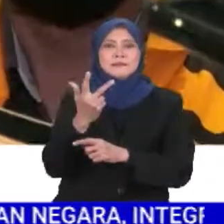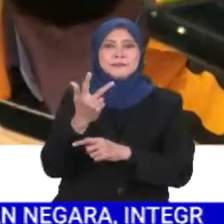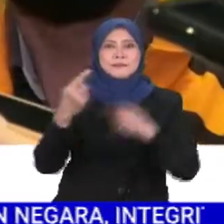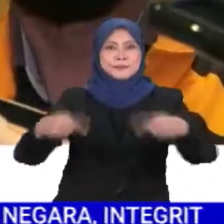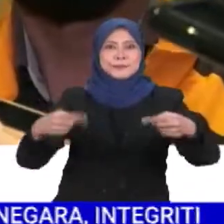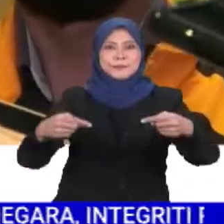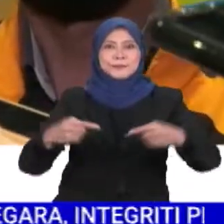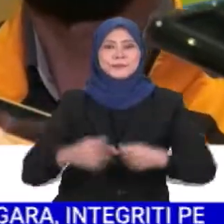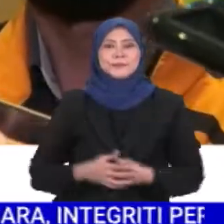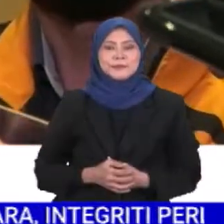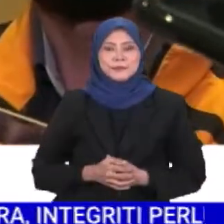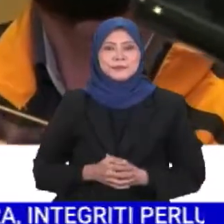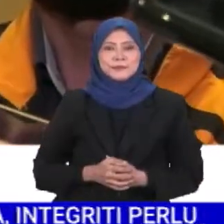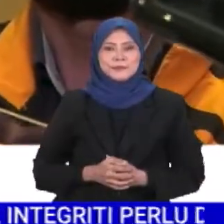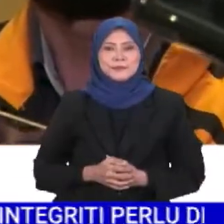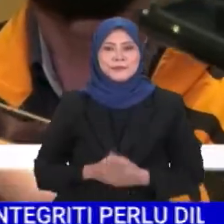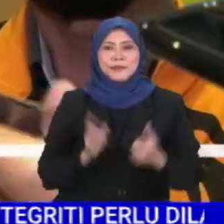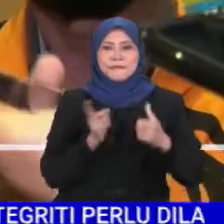itu